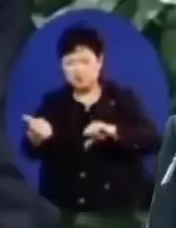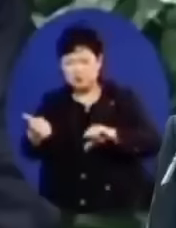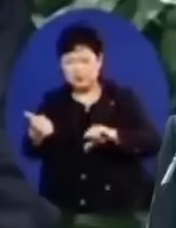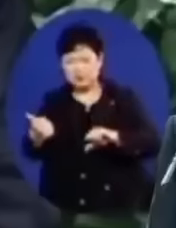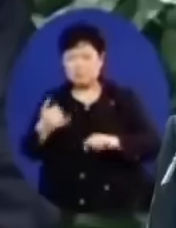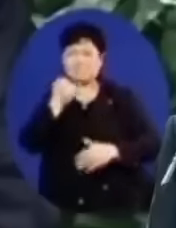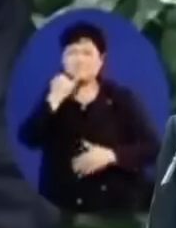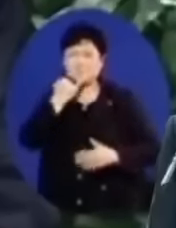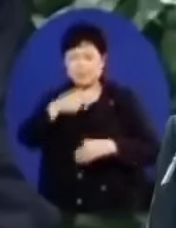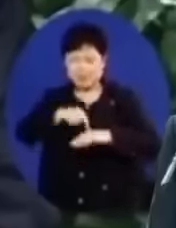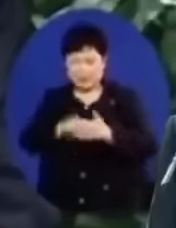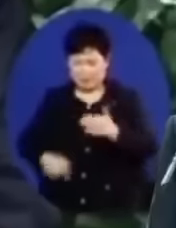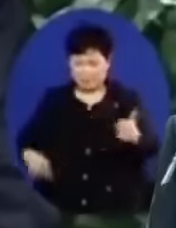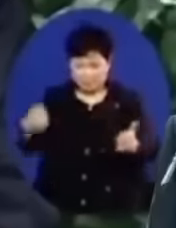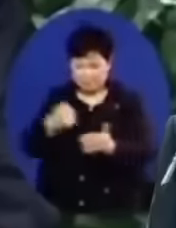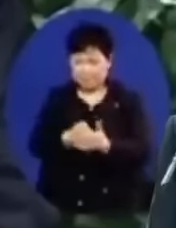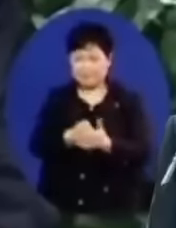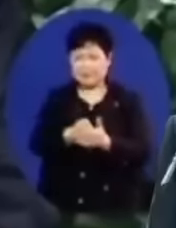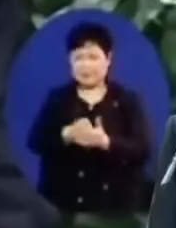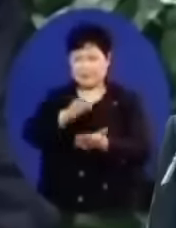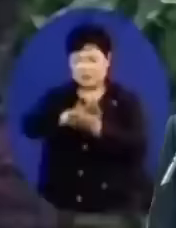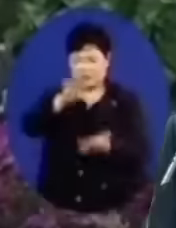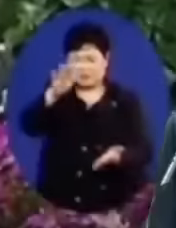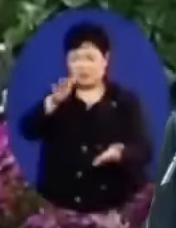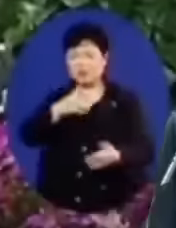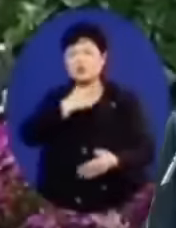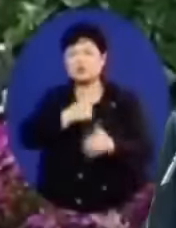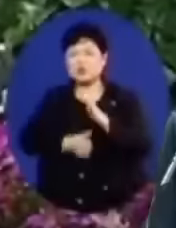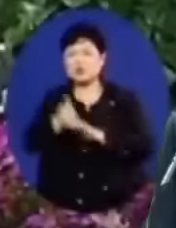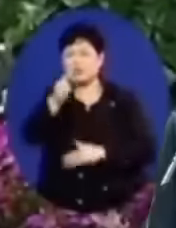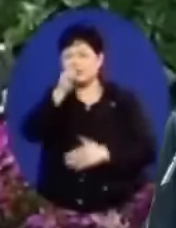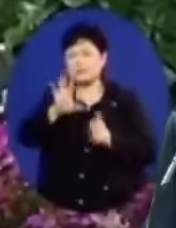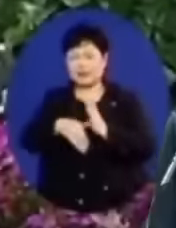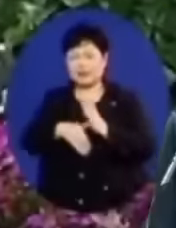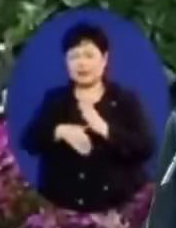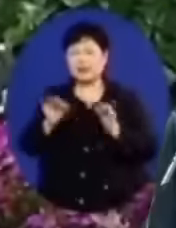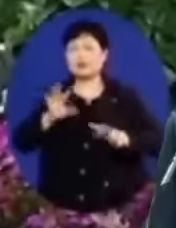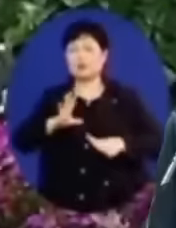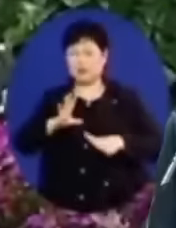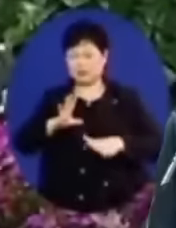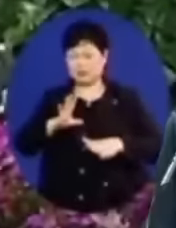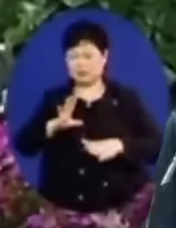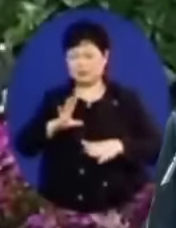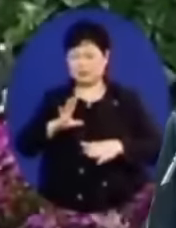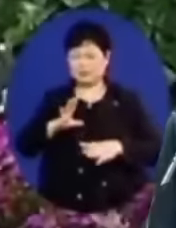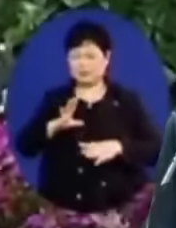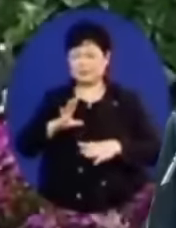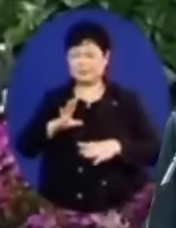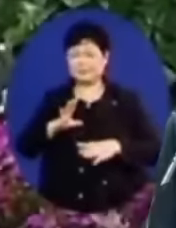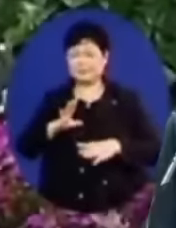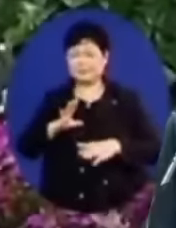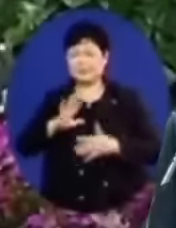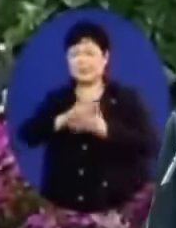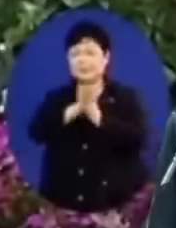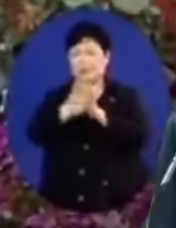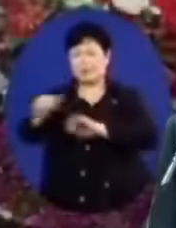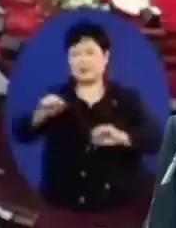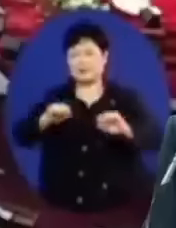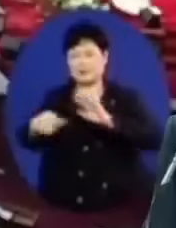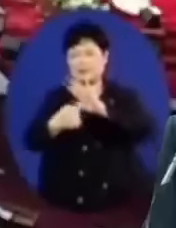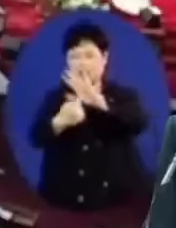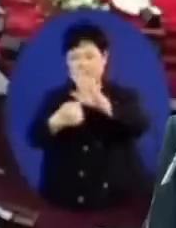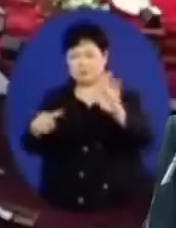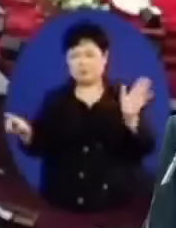죽으리라는 마음의 결단을 하고 뜨거운 소원이 있을 때 놀라운 변화의 역사가 일어나게